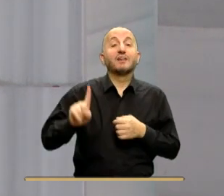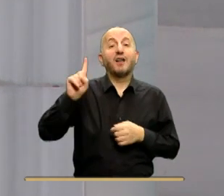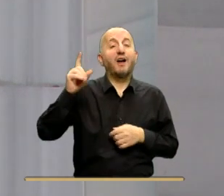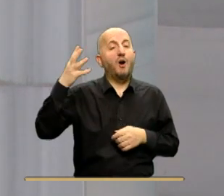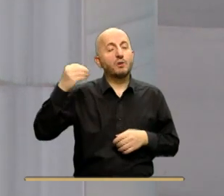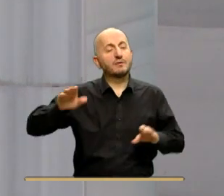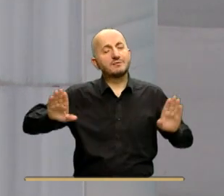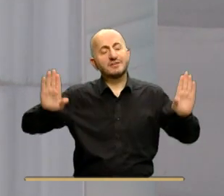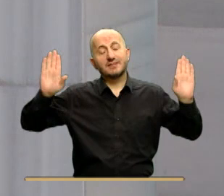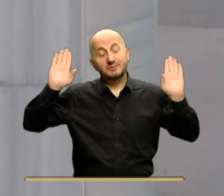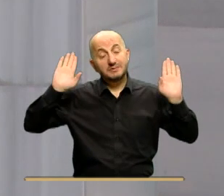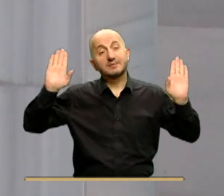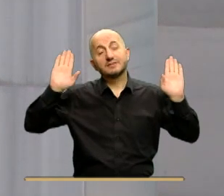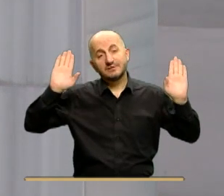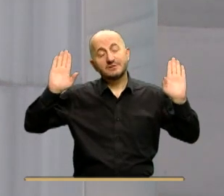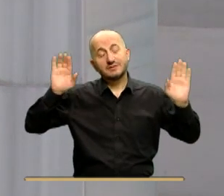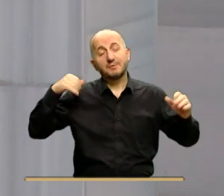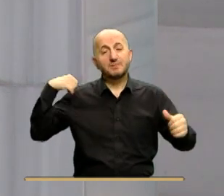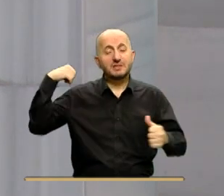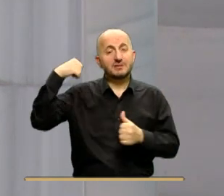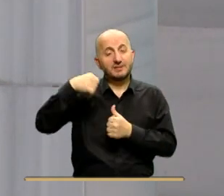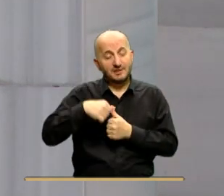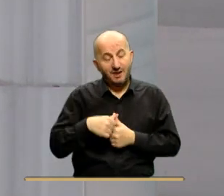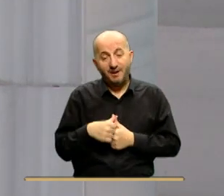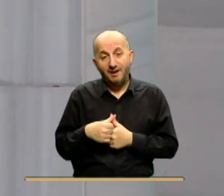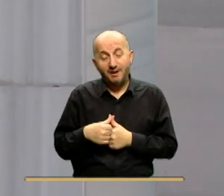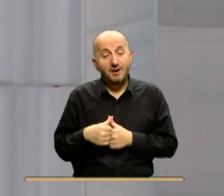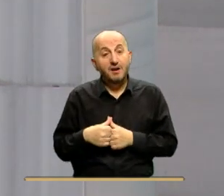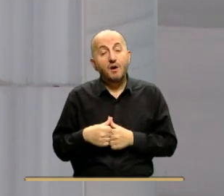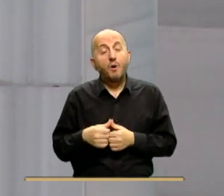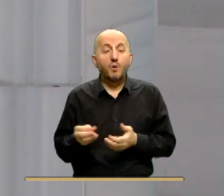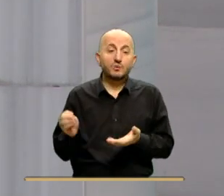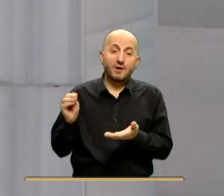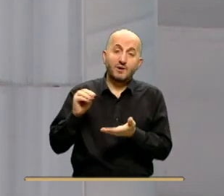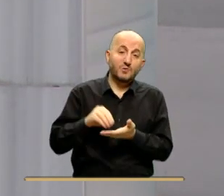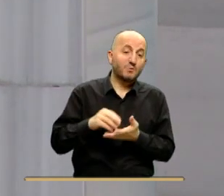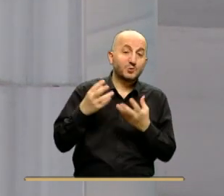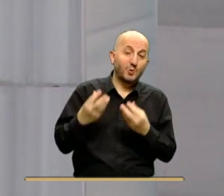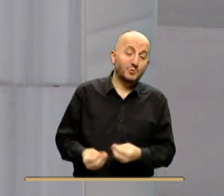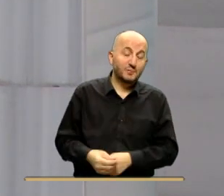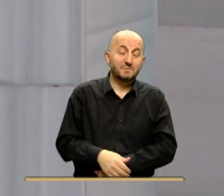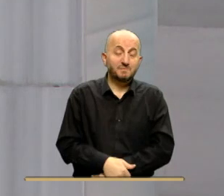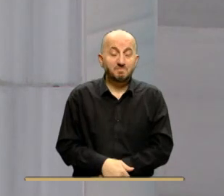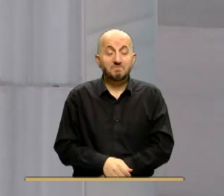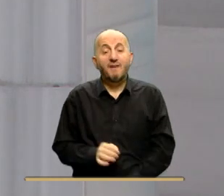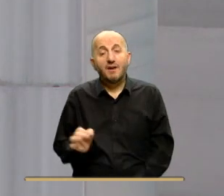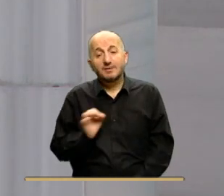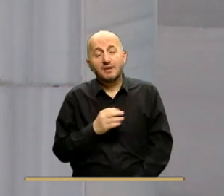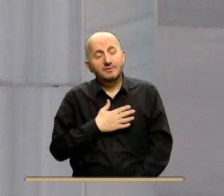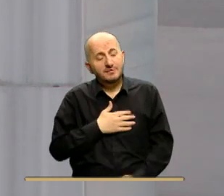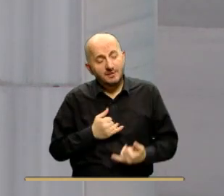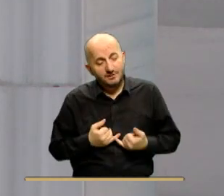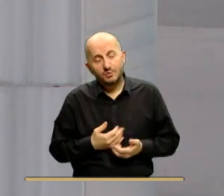olan teslimiyetini bir kez daha ortaya koymuş oldu. Evet, aziz